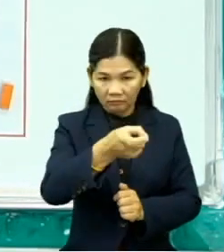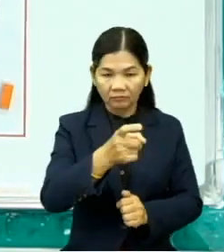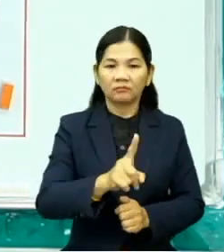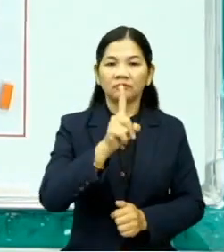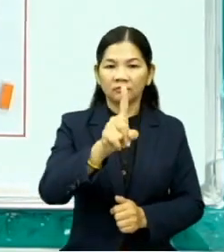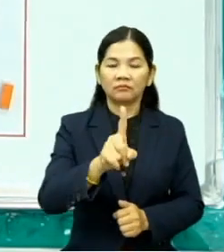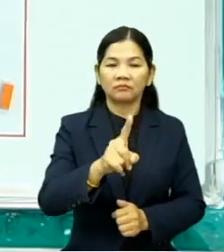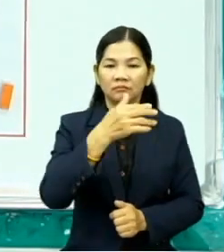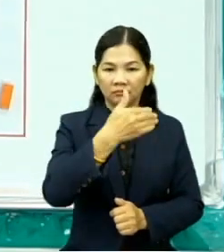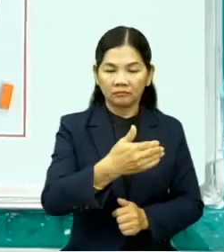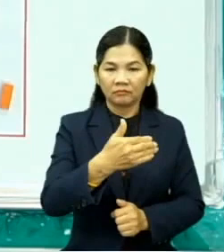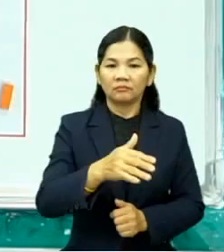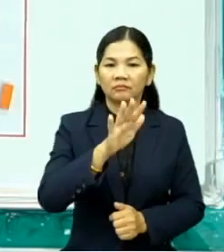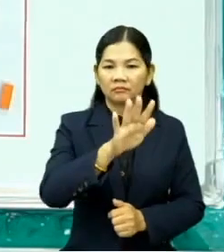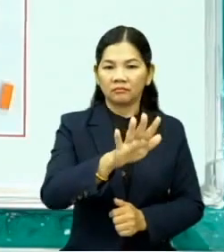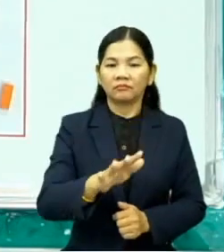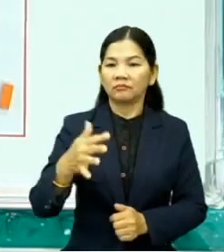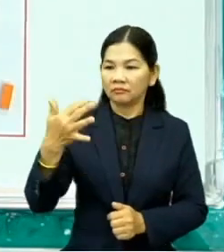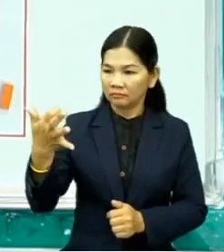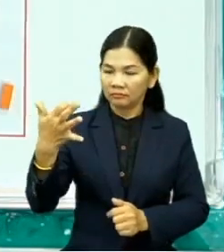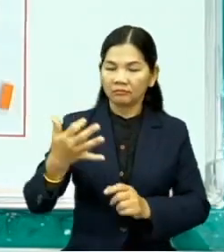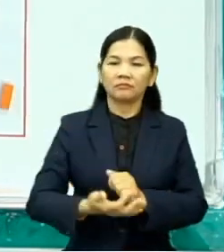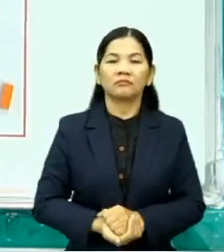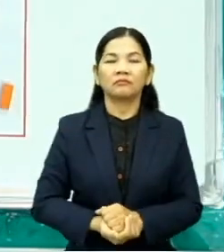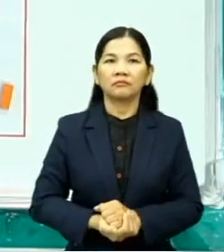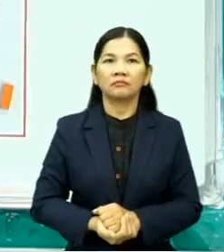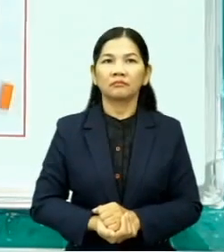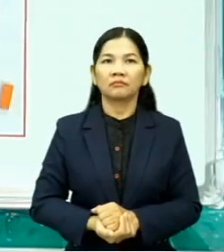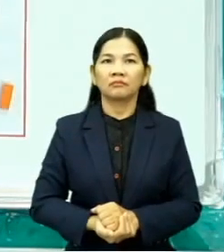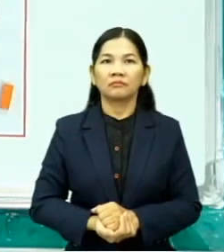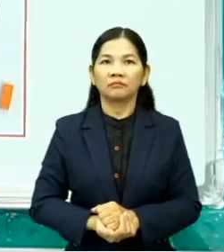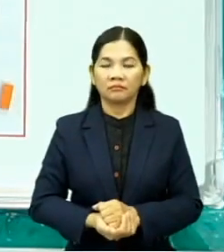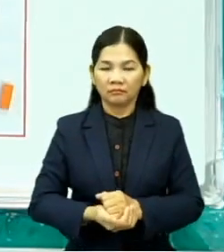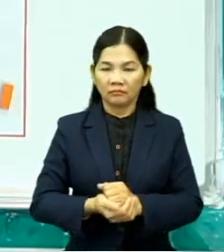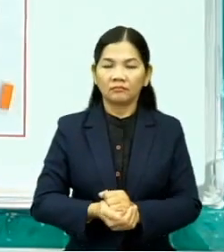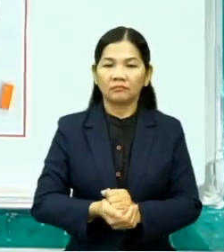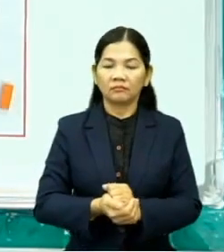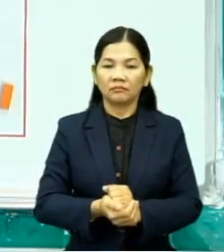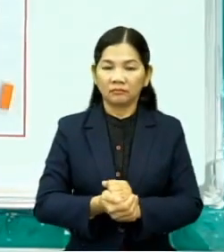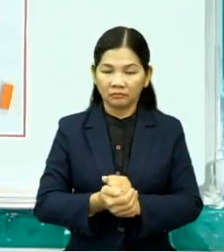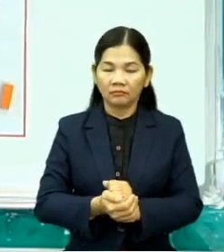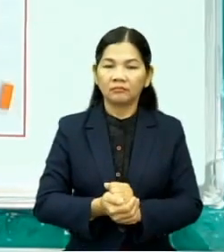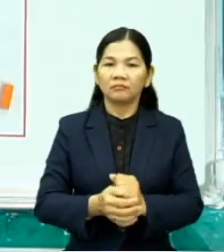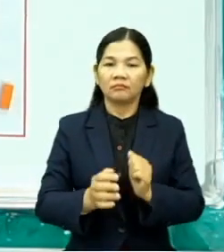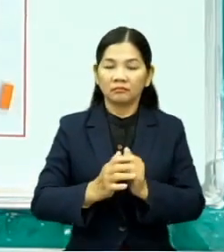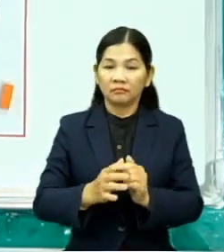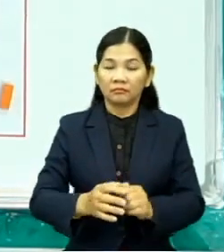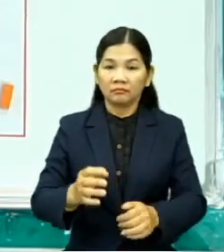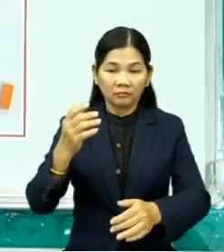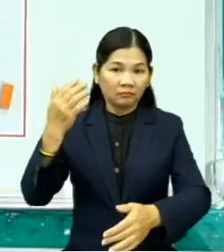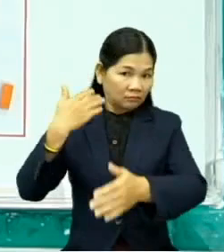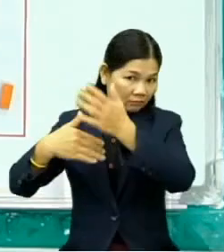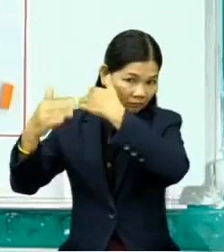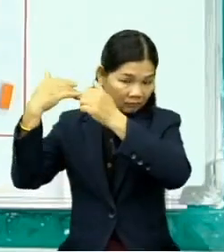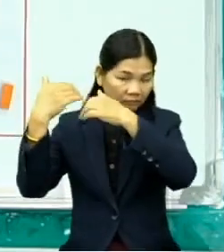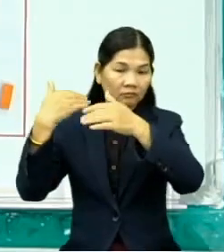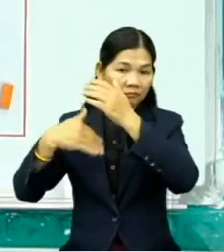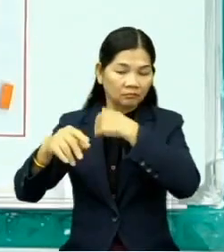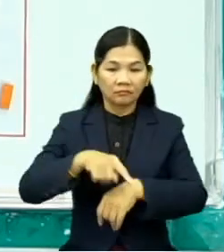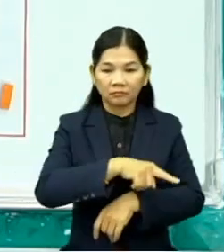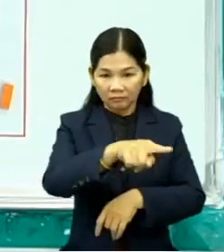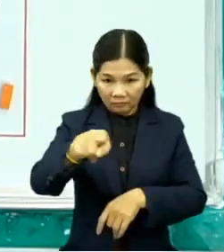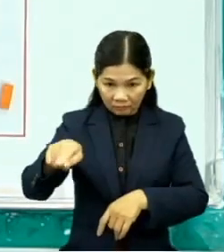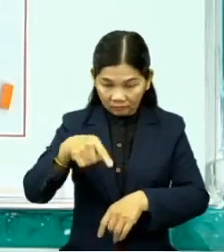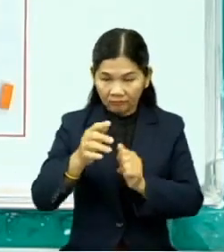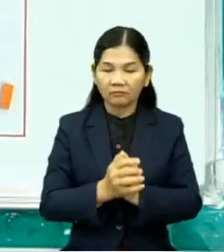nam mùi bồn phẩm buồn rơi hát sập phẩm bầy chả cà phê chùm non tại dài nó con cứ vùng phê ở dài nó cà